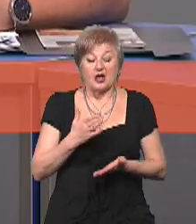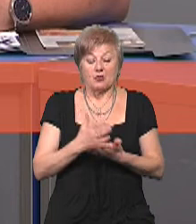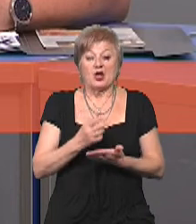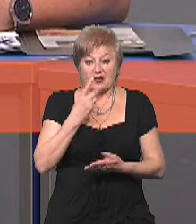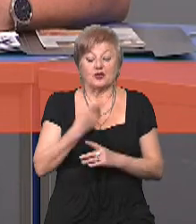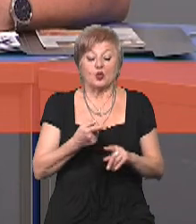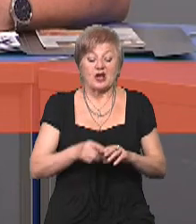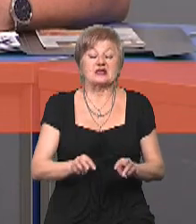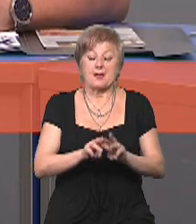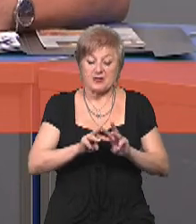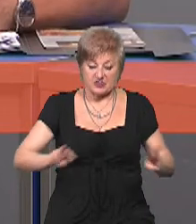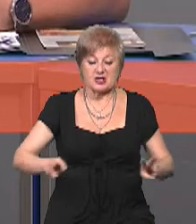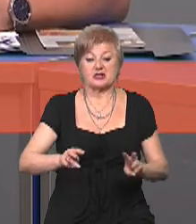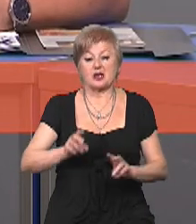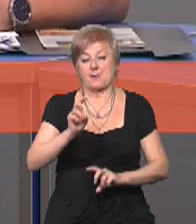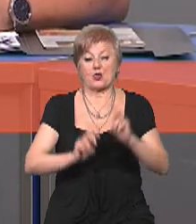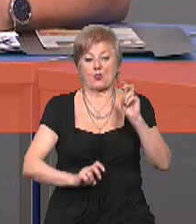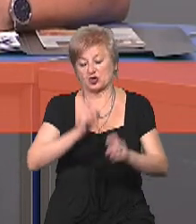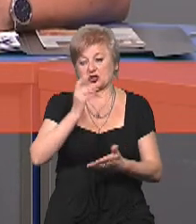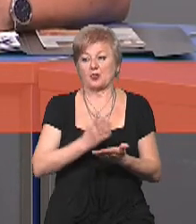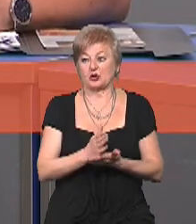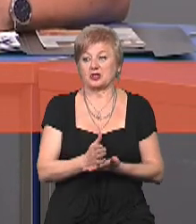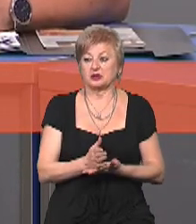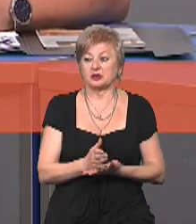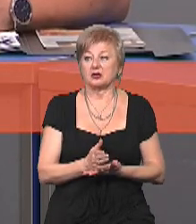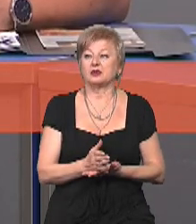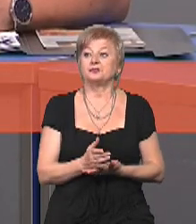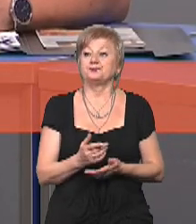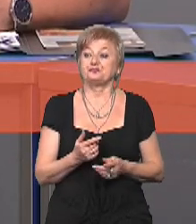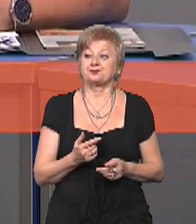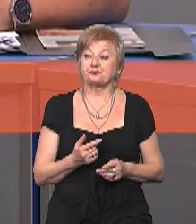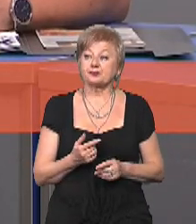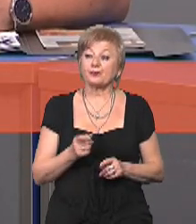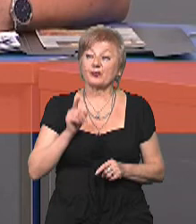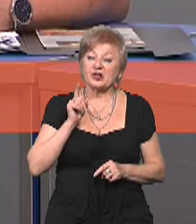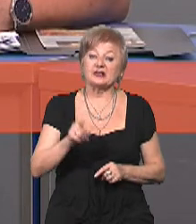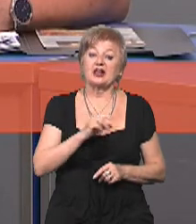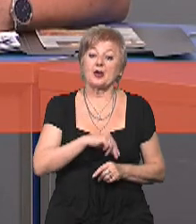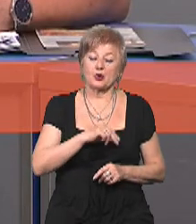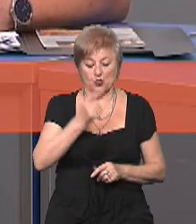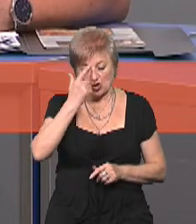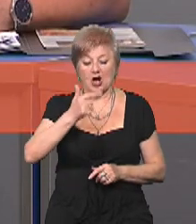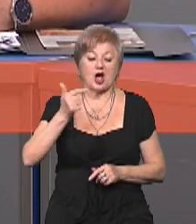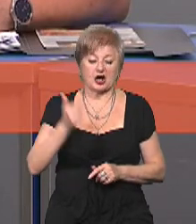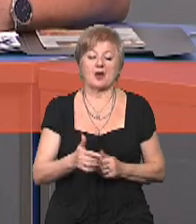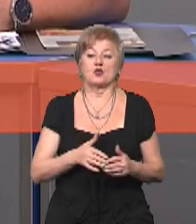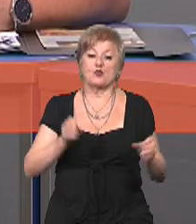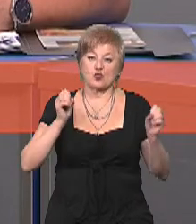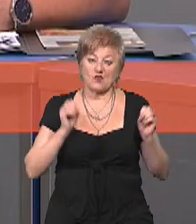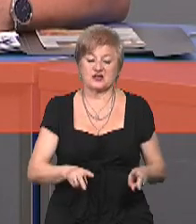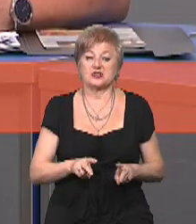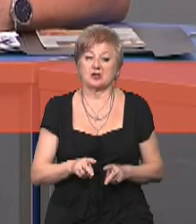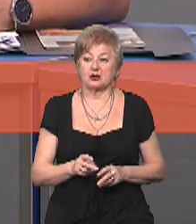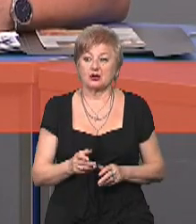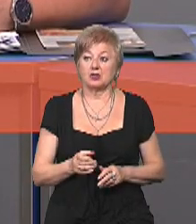именно Министерство промышленной политики. Мы имеем опыт работы с Министерством промполитики. Там работали грамотные профессиональные